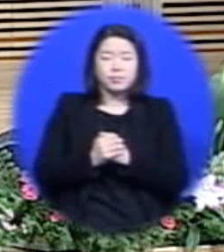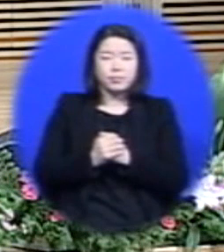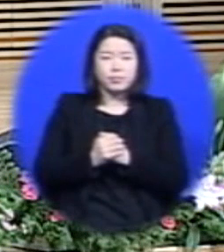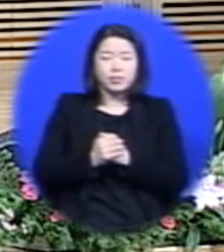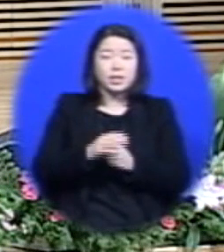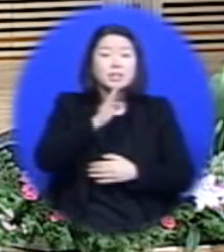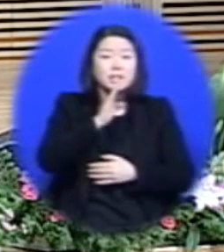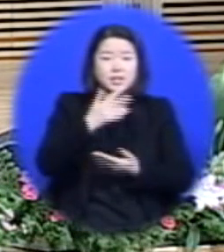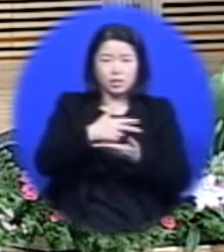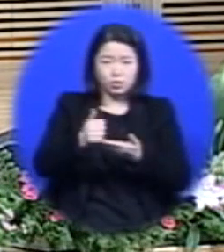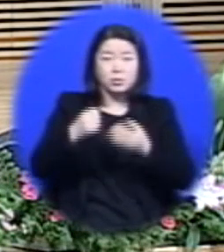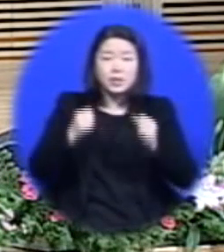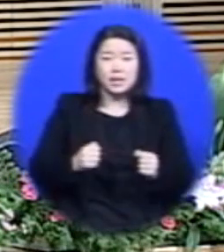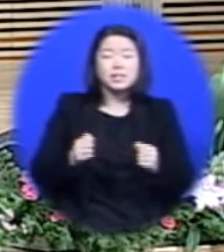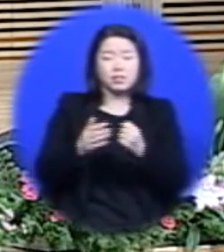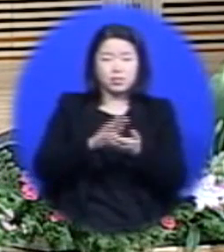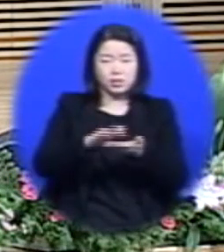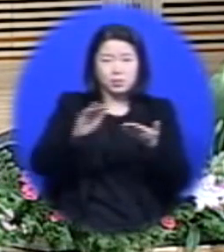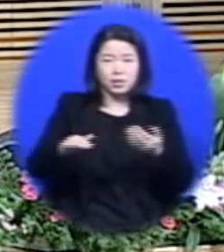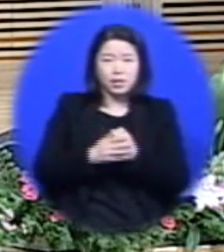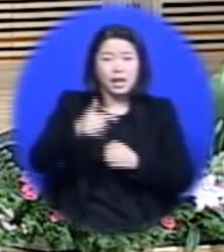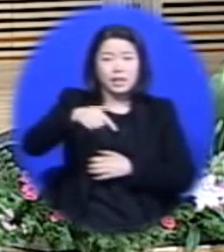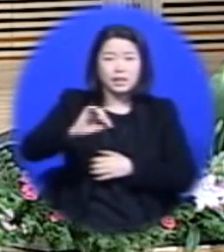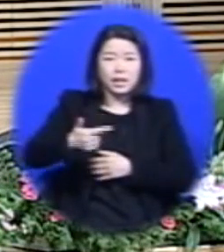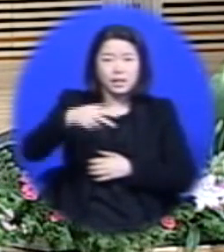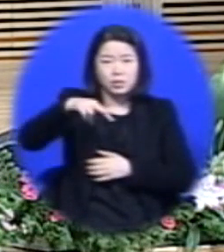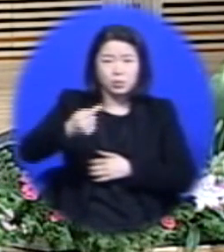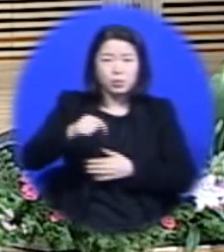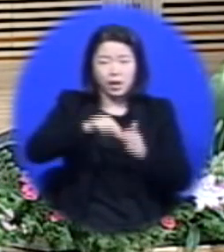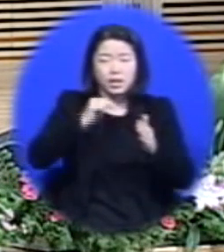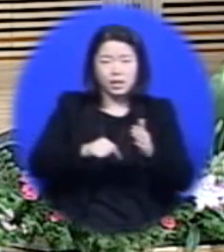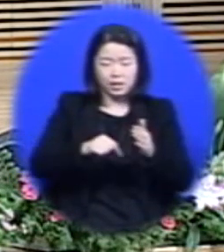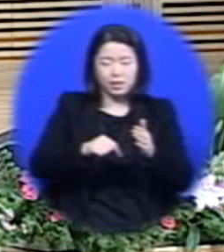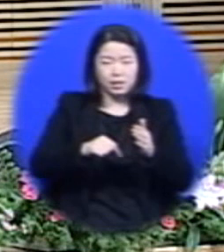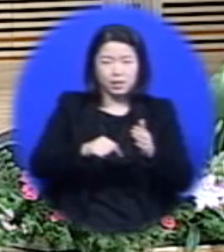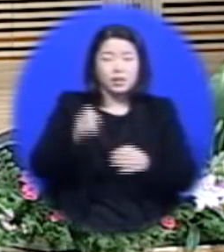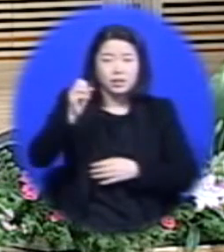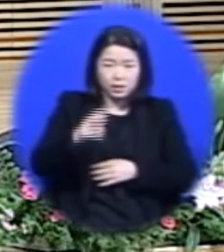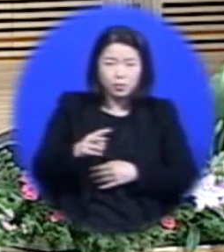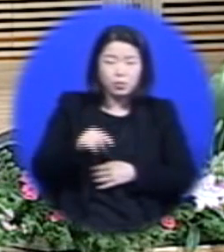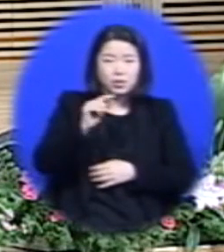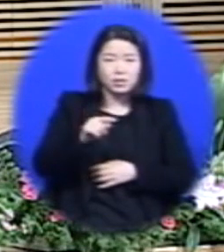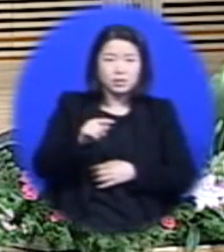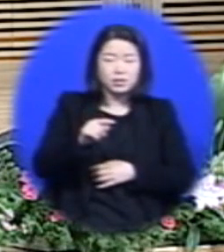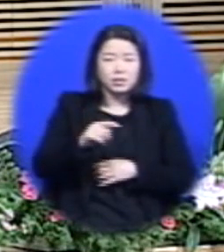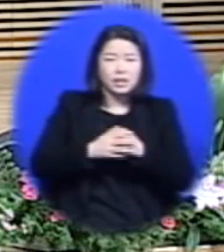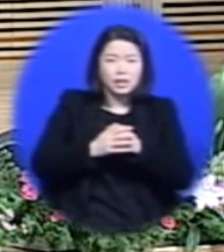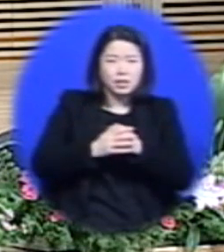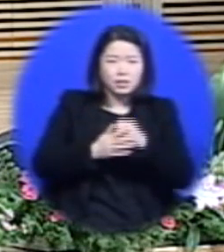친 짜 주님이 계신 거예요 미진을 갠 주 안에 그리고 그 재수 c 를